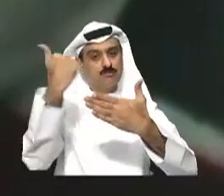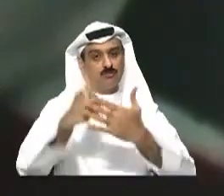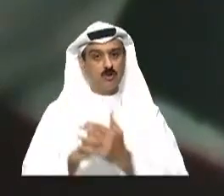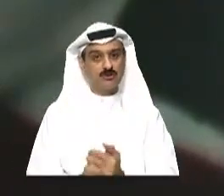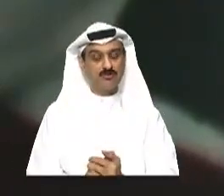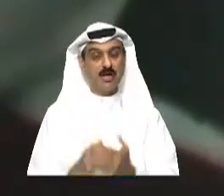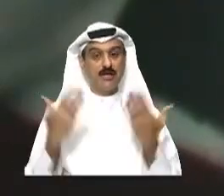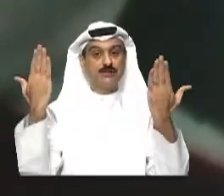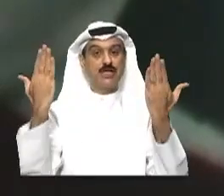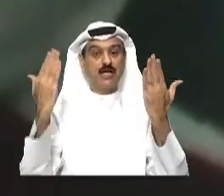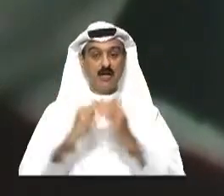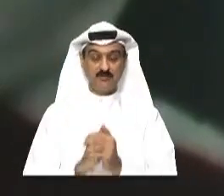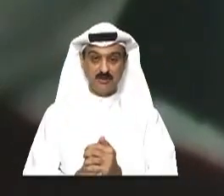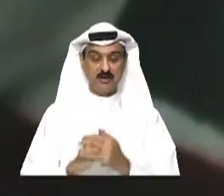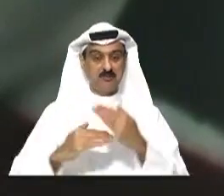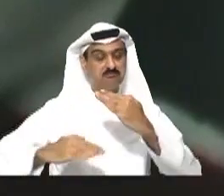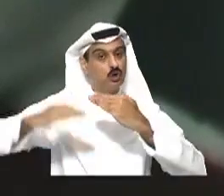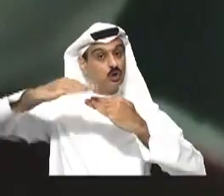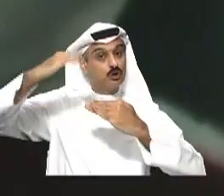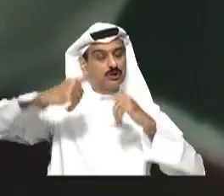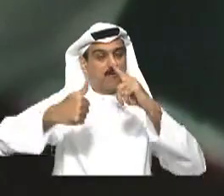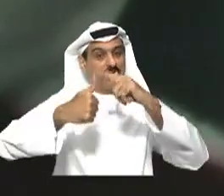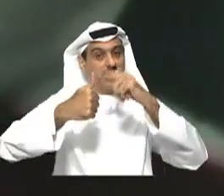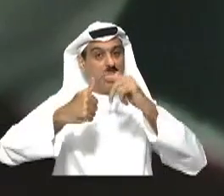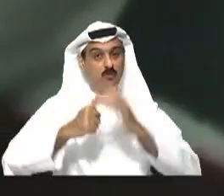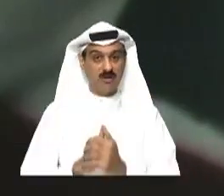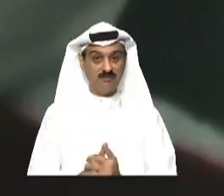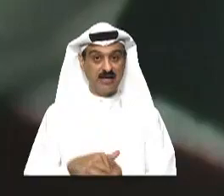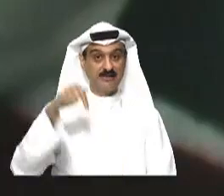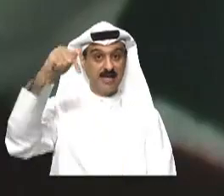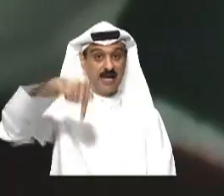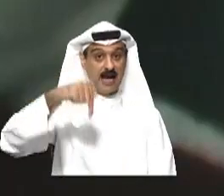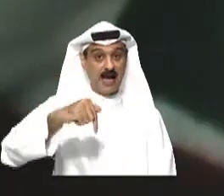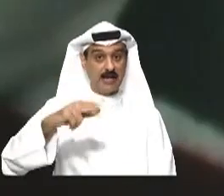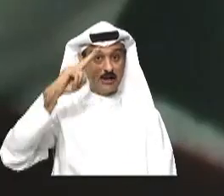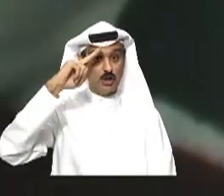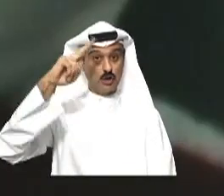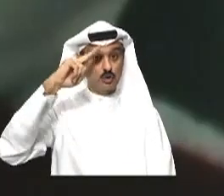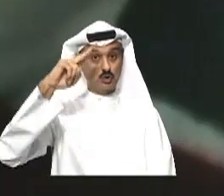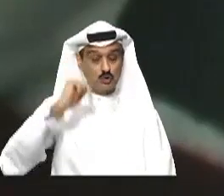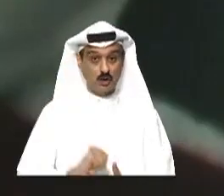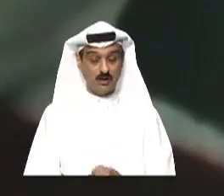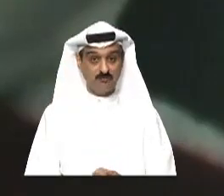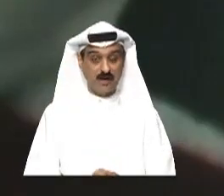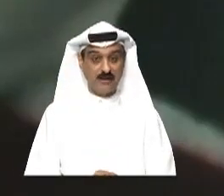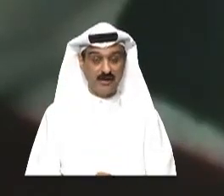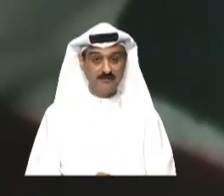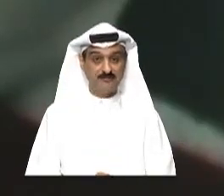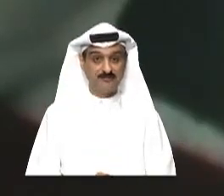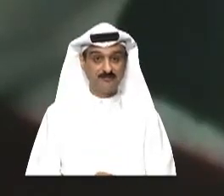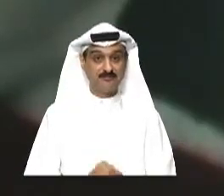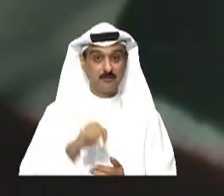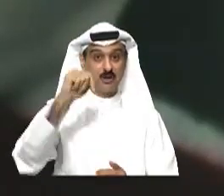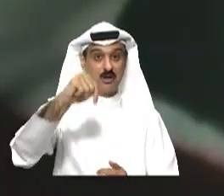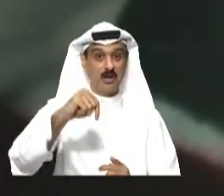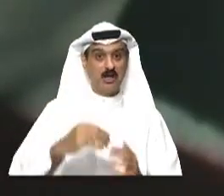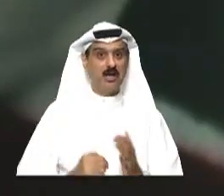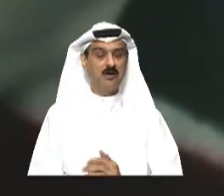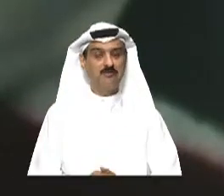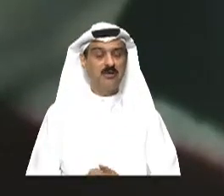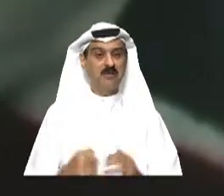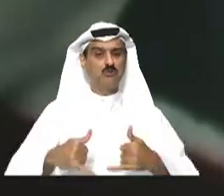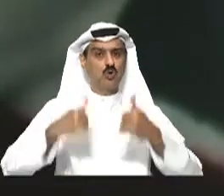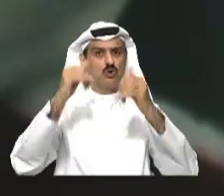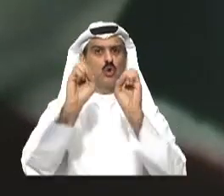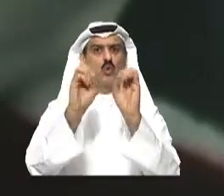وبإمكانهم إن شاء الله الذهاب بعيدا في البطولة. وحاليا الأخضر السعودي دائما تطلعاتهم كبيرة يعني، والبطولات